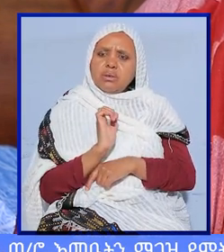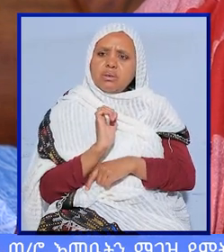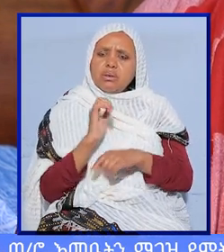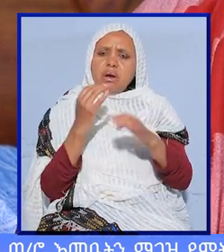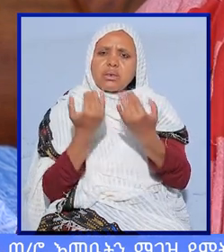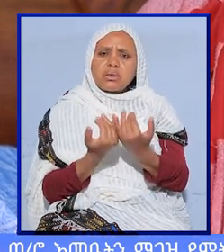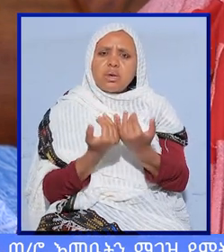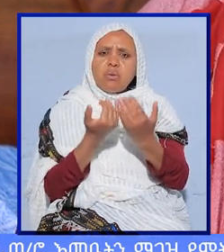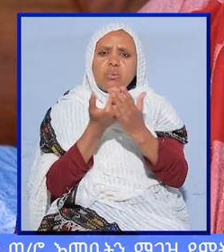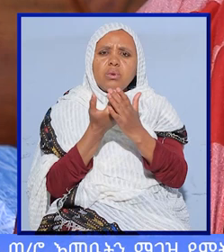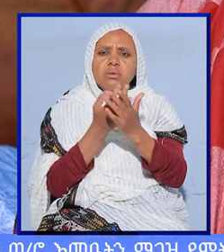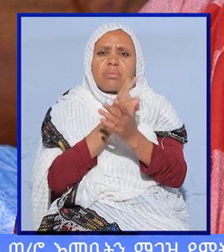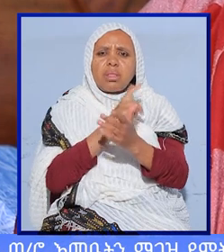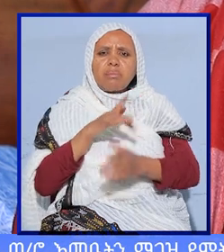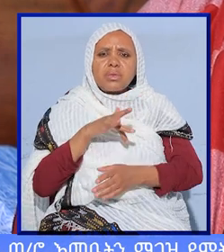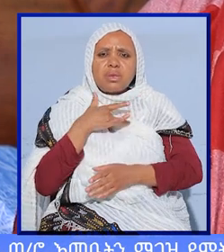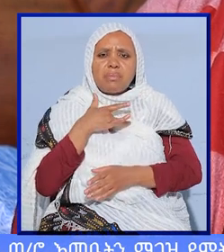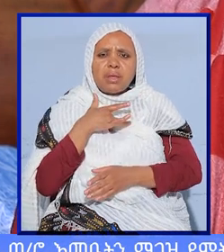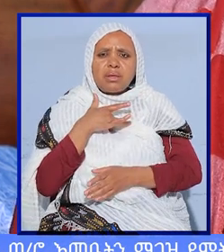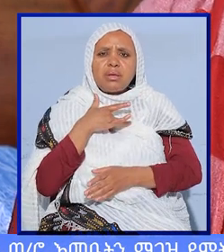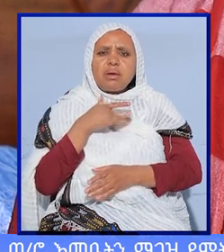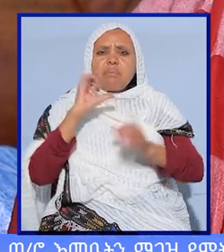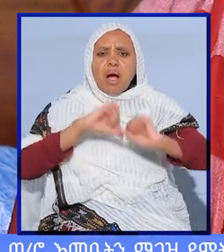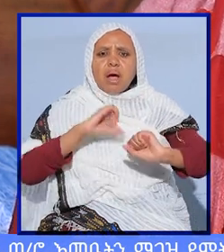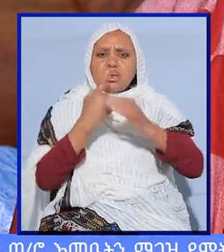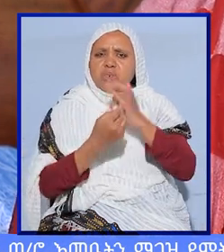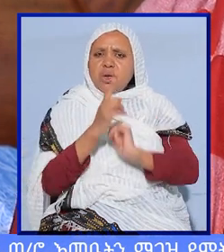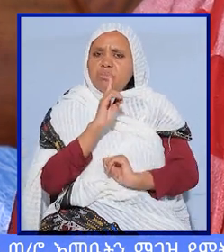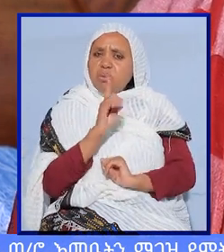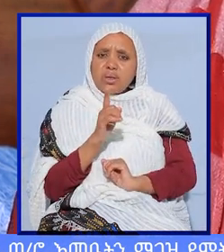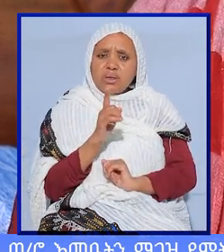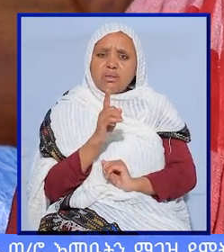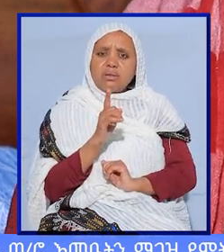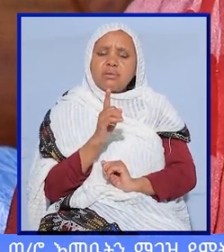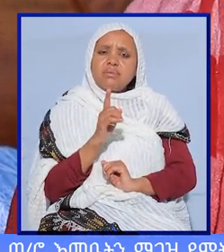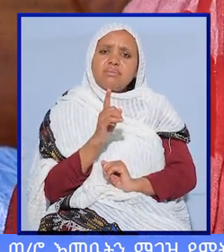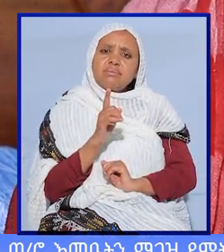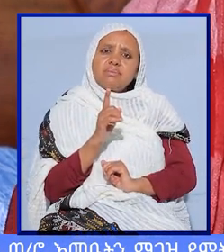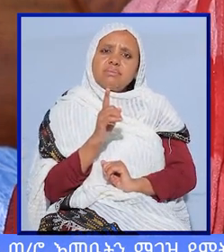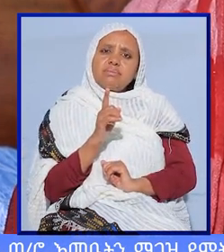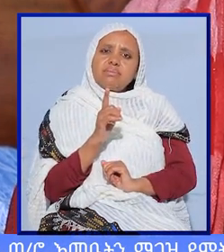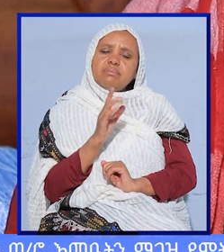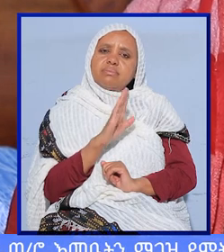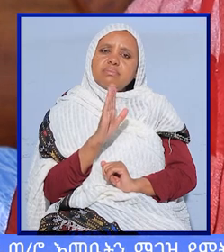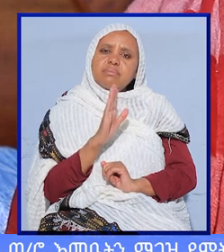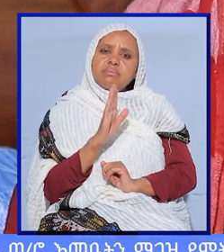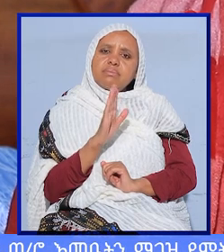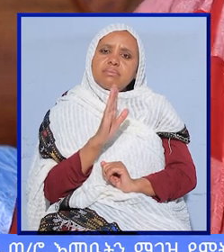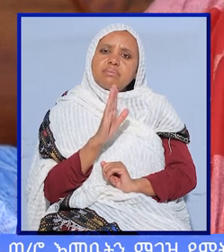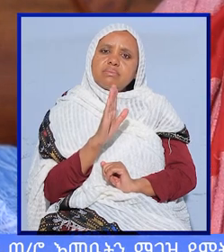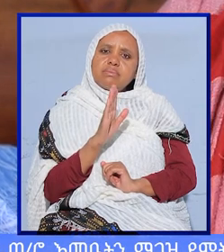አለብን። እስቲ ለዋሁን እስካሁን ድረስ በጣም የሚሰማኝ መካዴ ብቻ ነው በእውነት በቃ